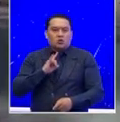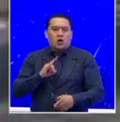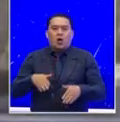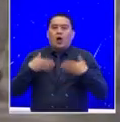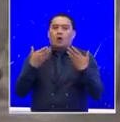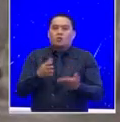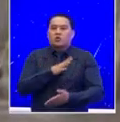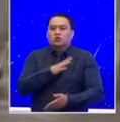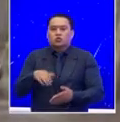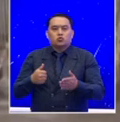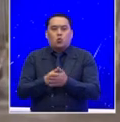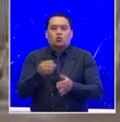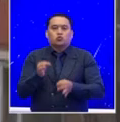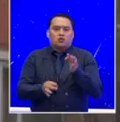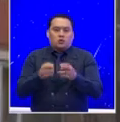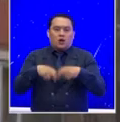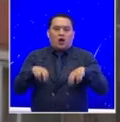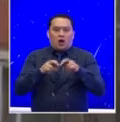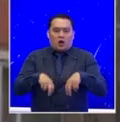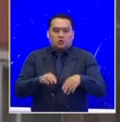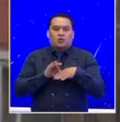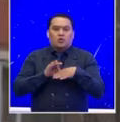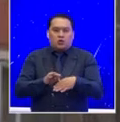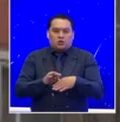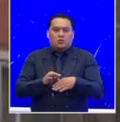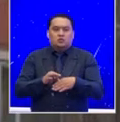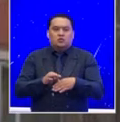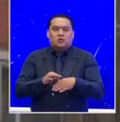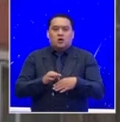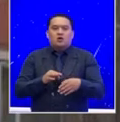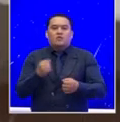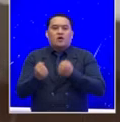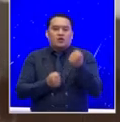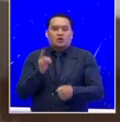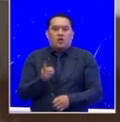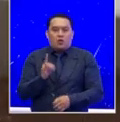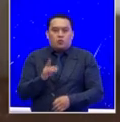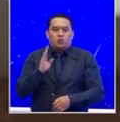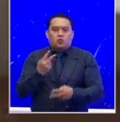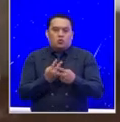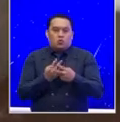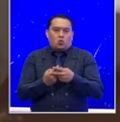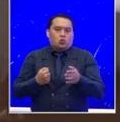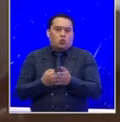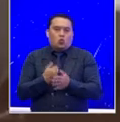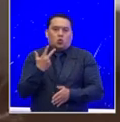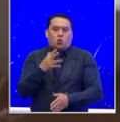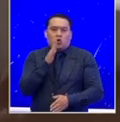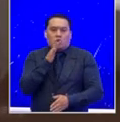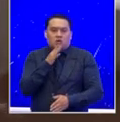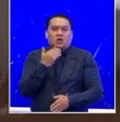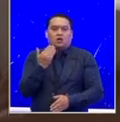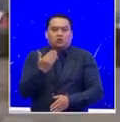не обращалась, досудебное расследование ведется по статье «Самоуправство». Водителю такси грозит тюремный срок до